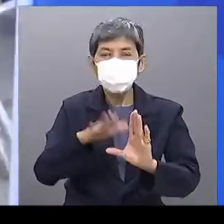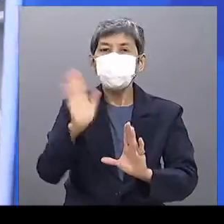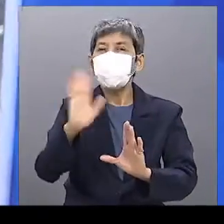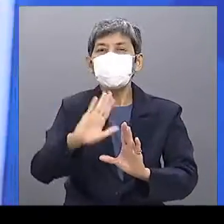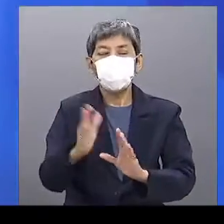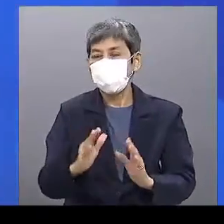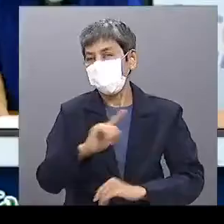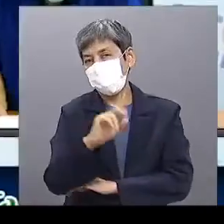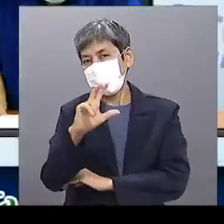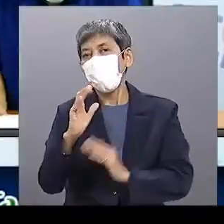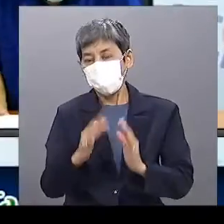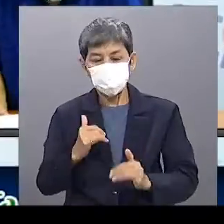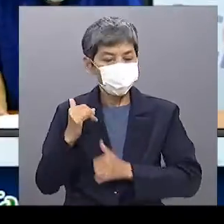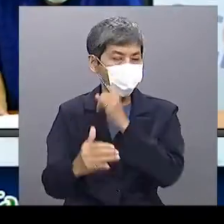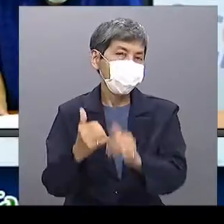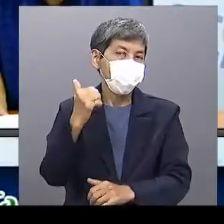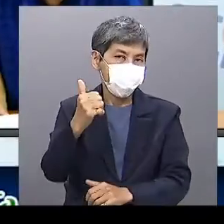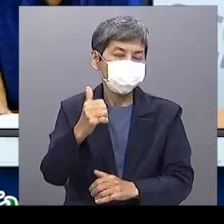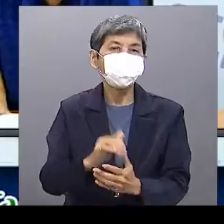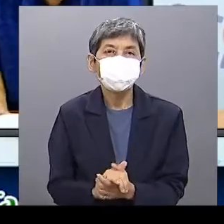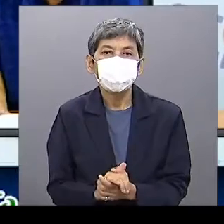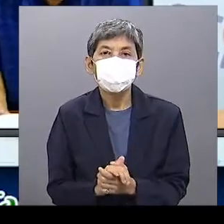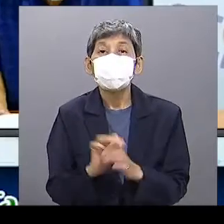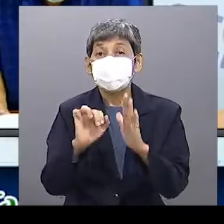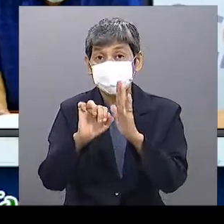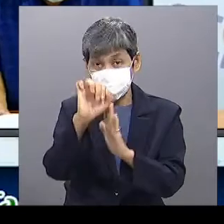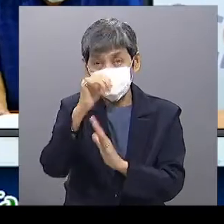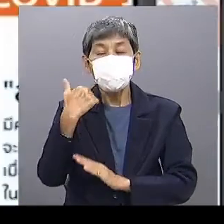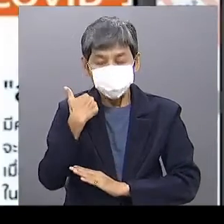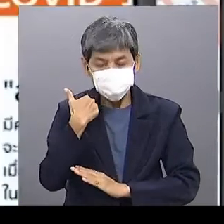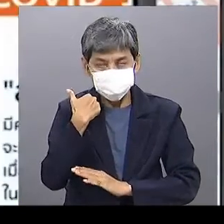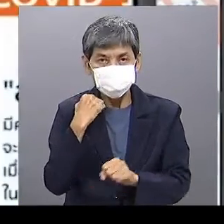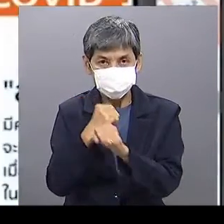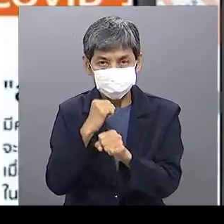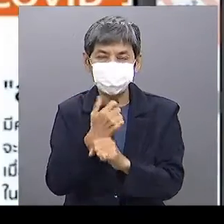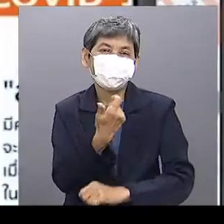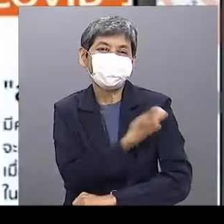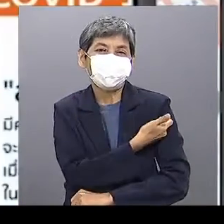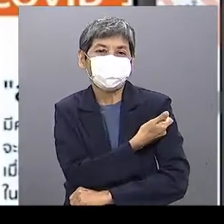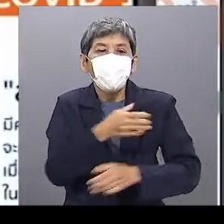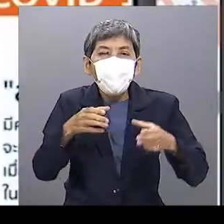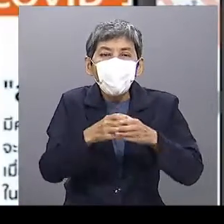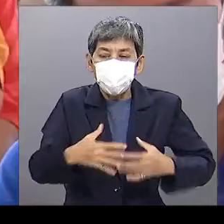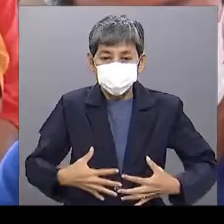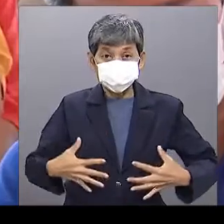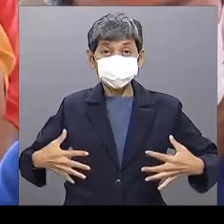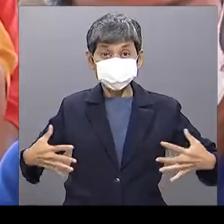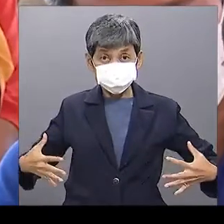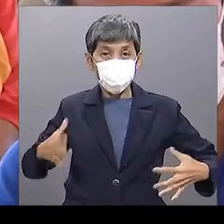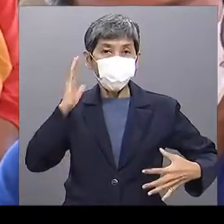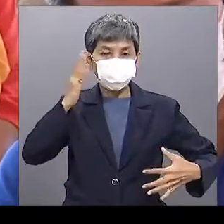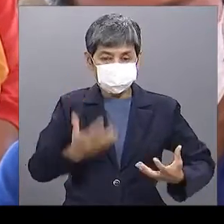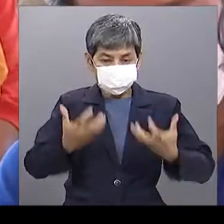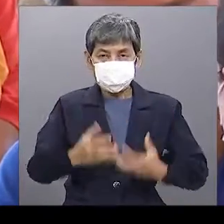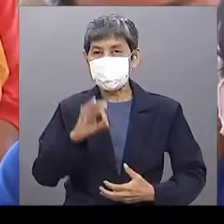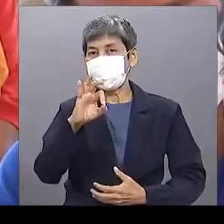ะส่วนที่จังหวัดเชียงใหม่ก็มีการจัดแคมเปญฉีดวัคซีนให้กลุ่มคนอ้วนสำหรับผู้ชายหนัก90กิโลกรัม